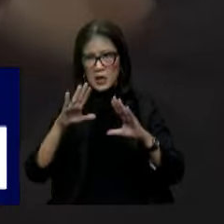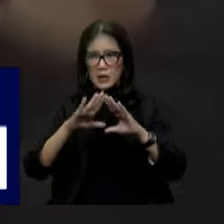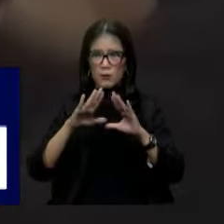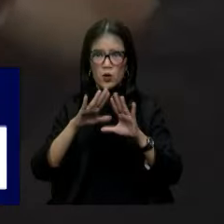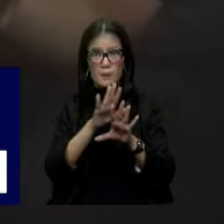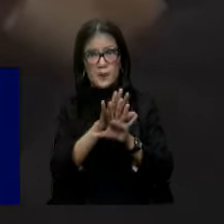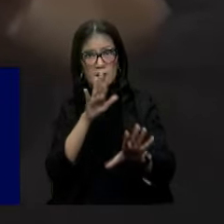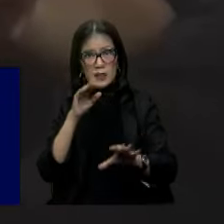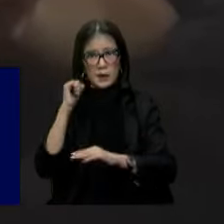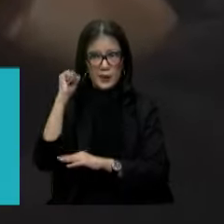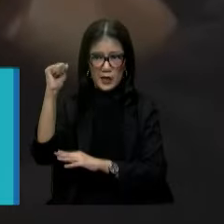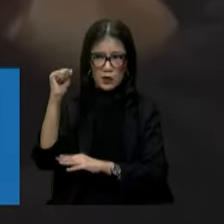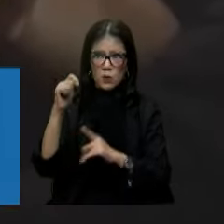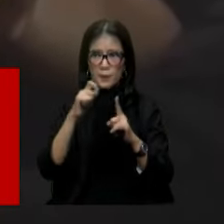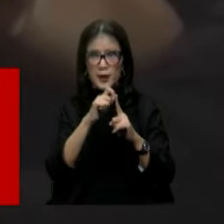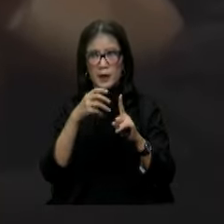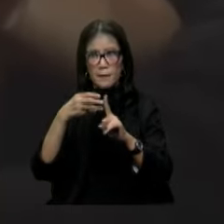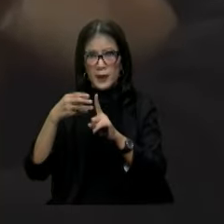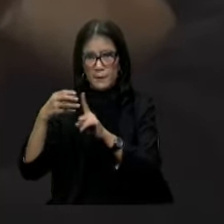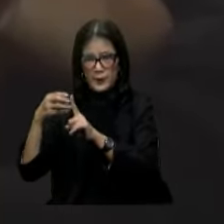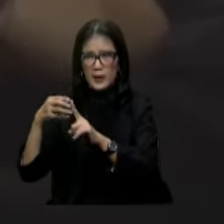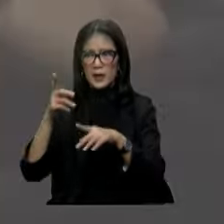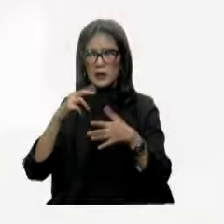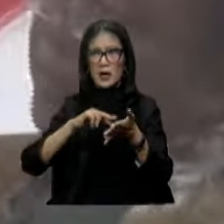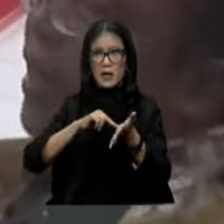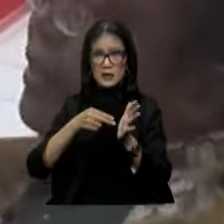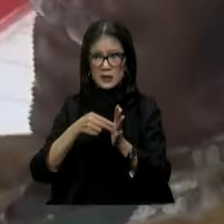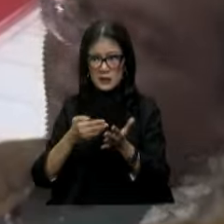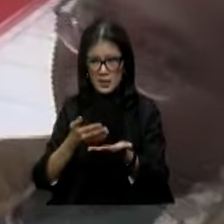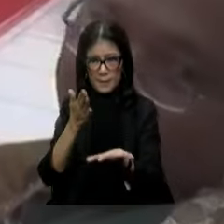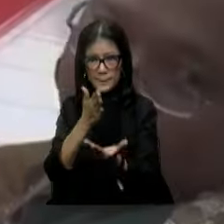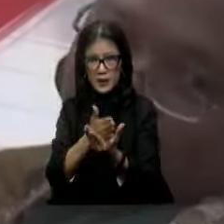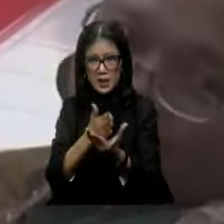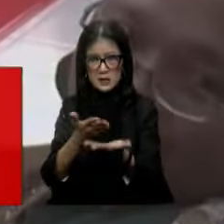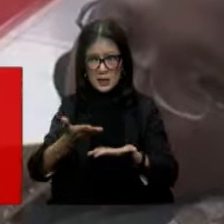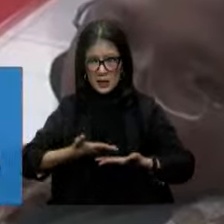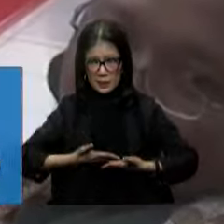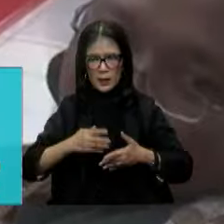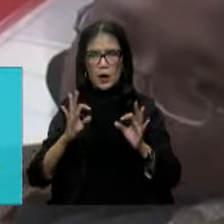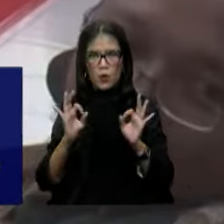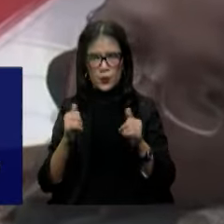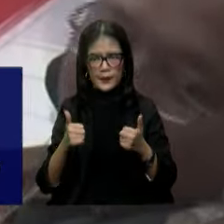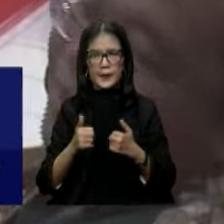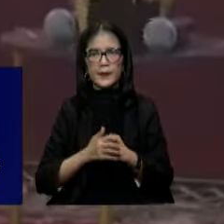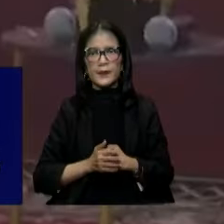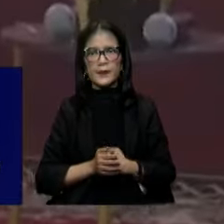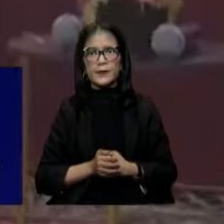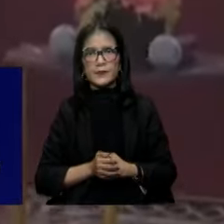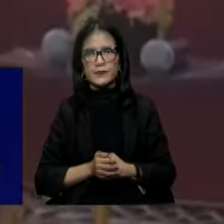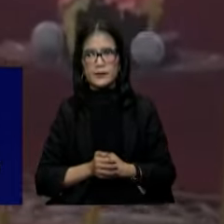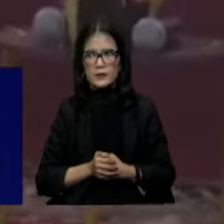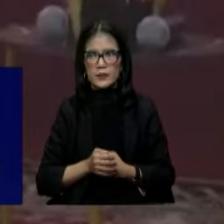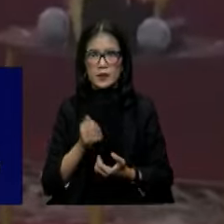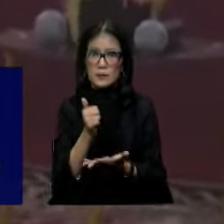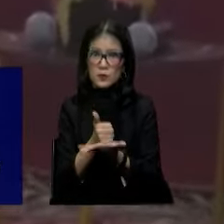dengan PBB. Statusnya kita nyatakan diterima. Seluruh kader partai berlambang Raja Wali mengembangkan sayap